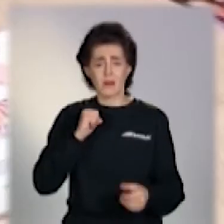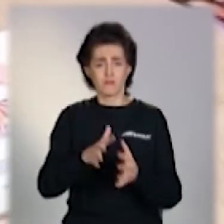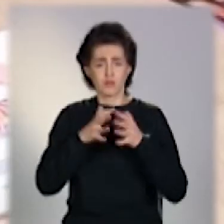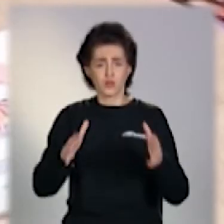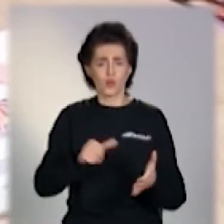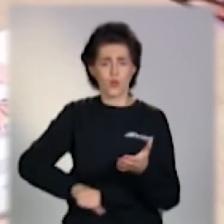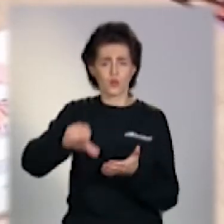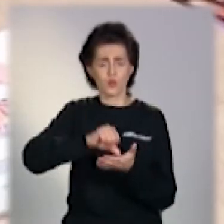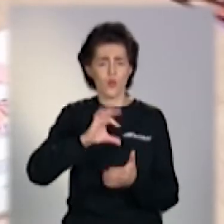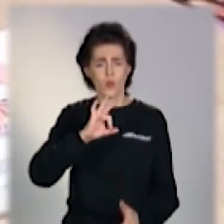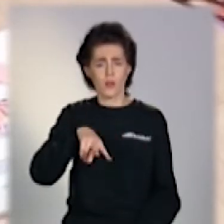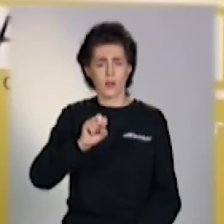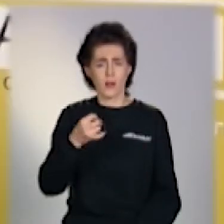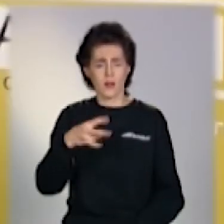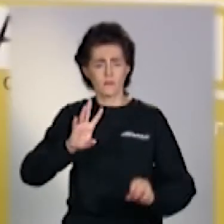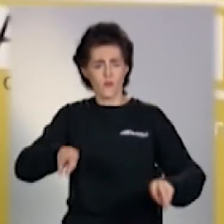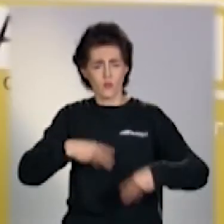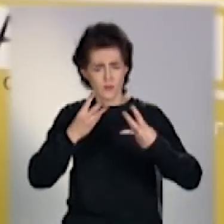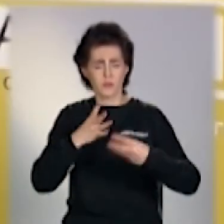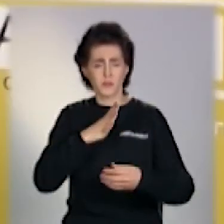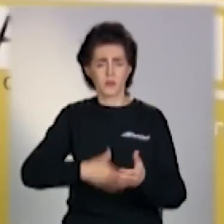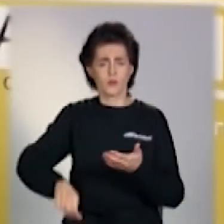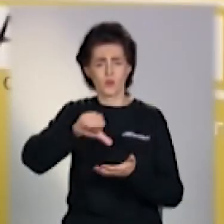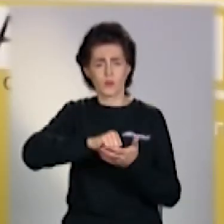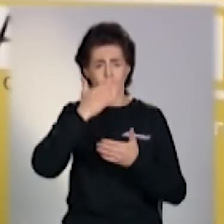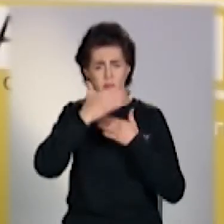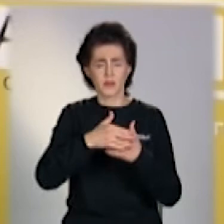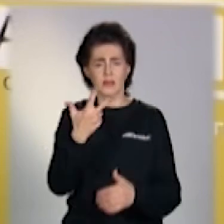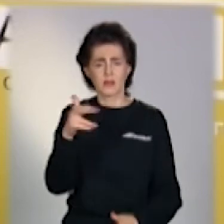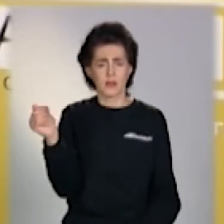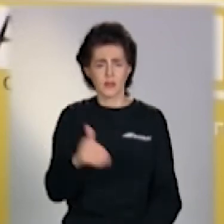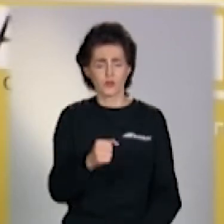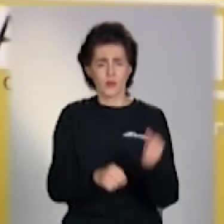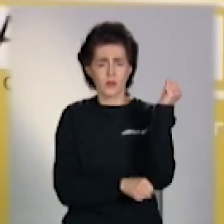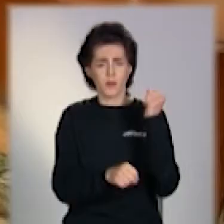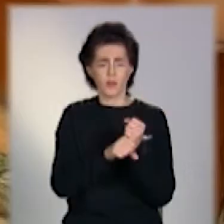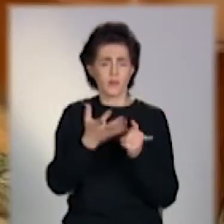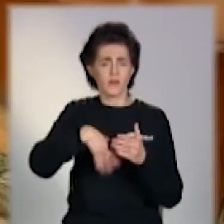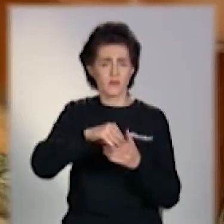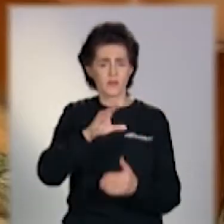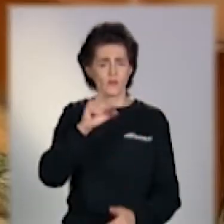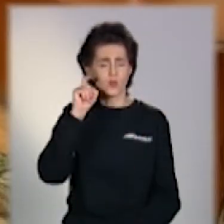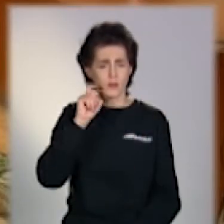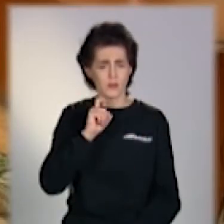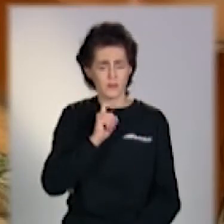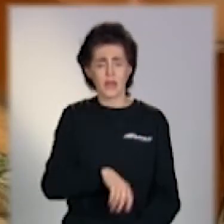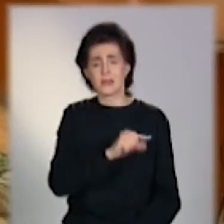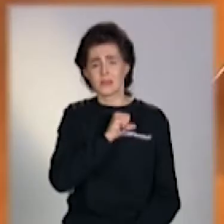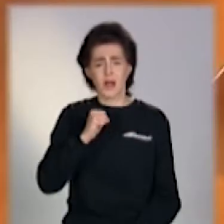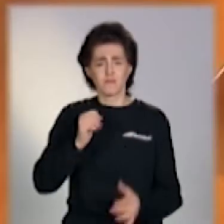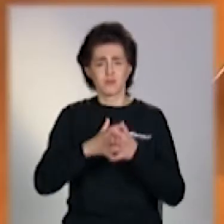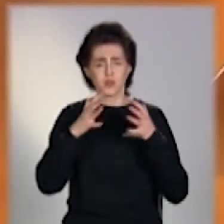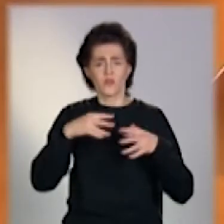такій онлайн-освітній платформі взяли близько 3 тисяч медичних працівників по всій Україні. Окрему увагу провідні